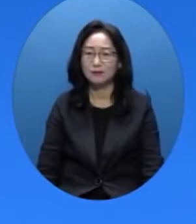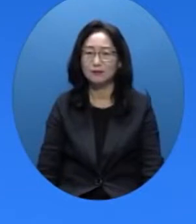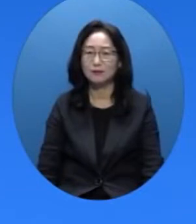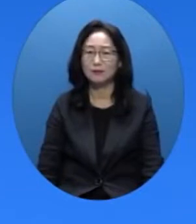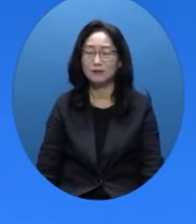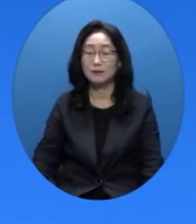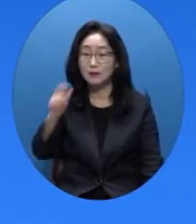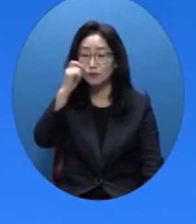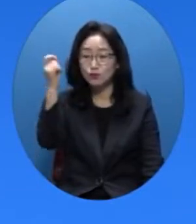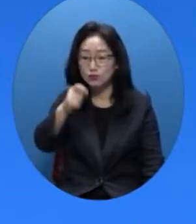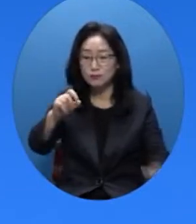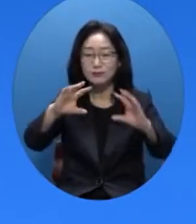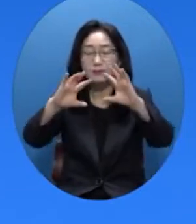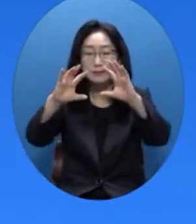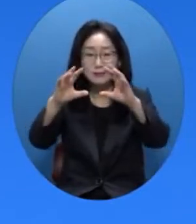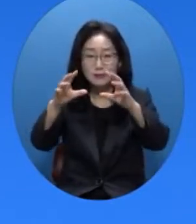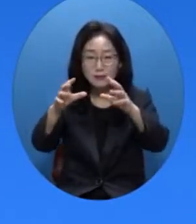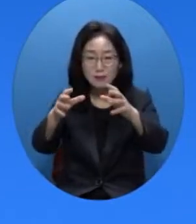우크라이나의